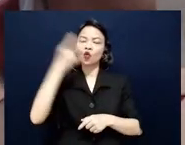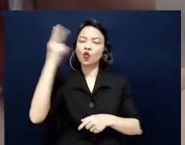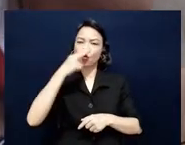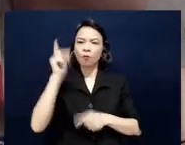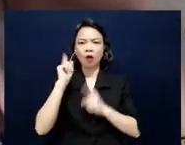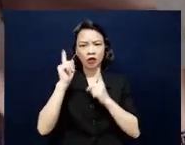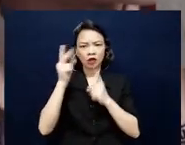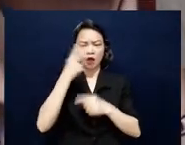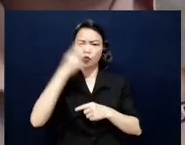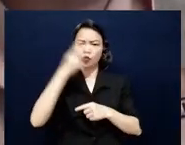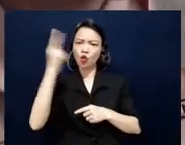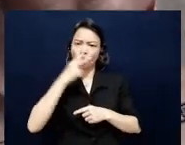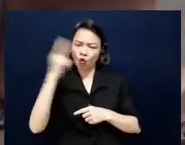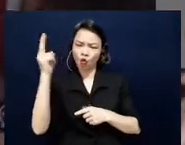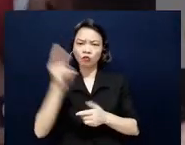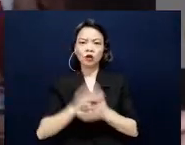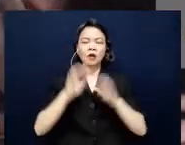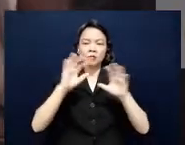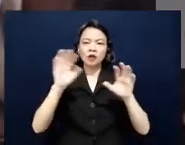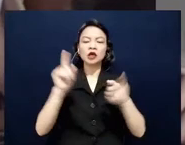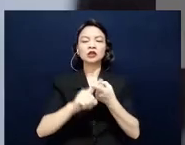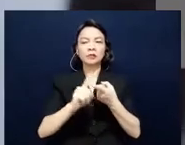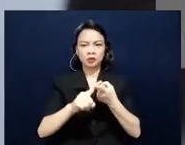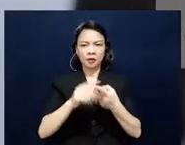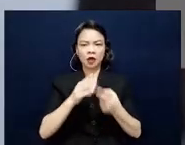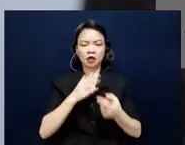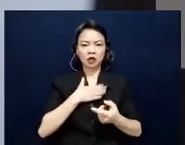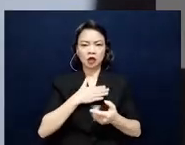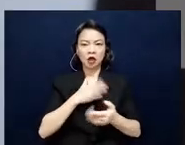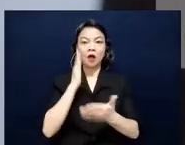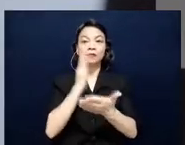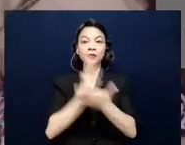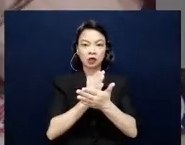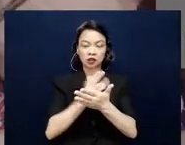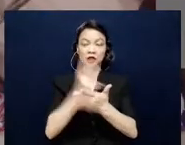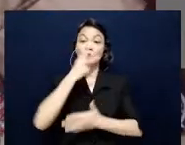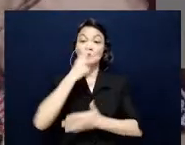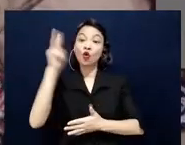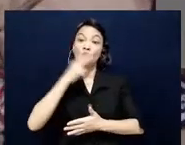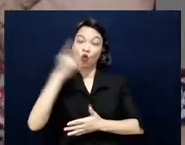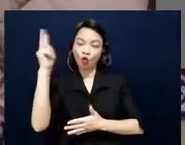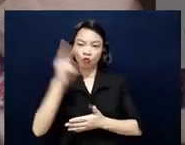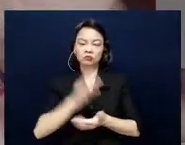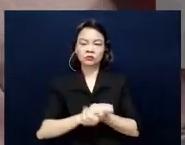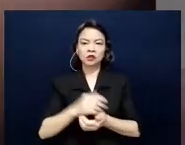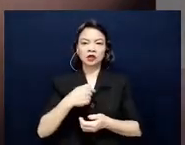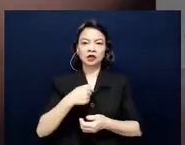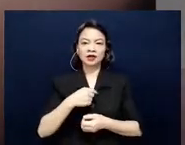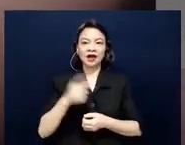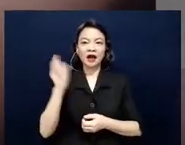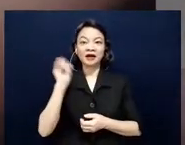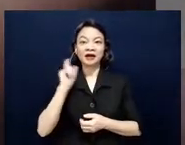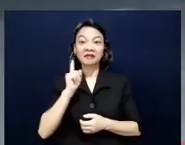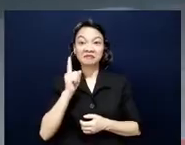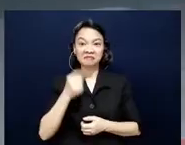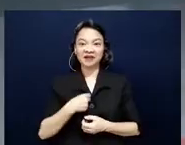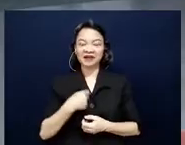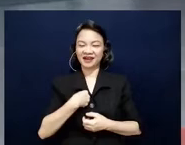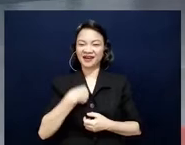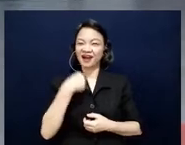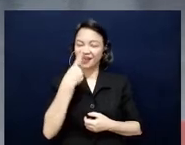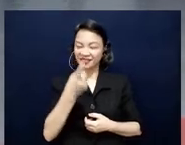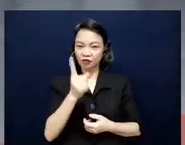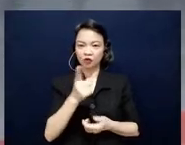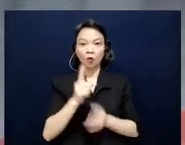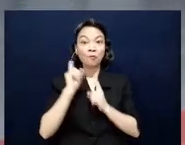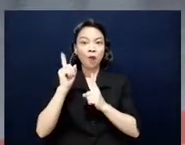ini banyak juga teman-teman saya yang berhenti merokok karena apa yang saya katakan dan saya kasih tahu bahayanya itu apa. Dan